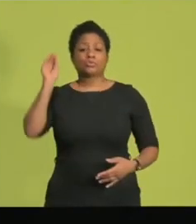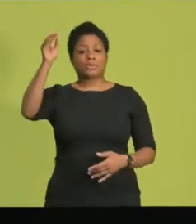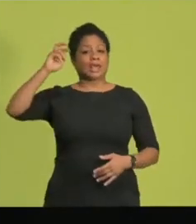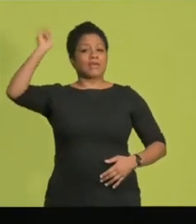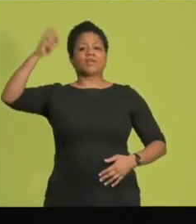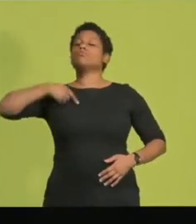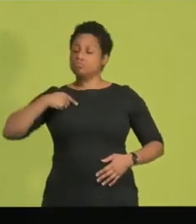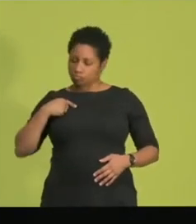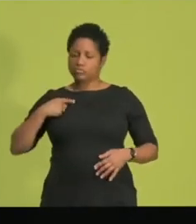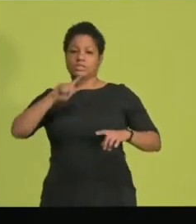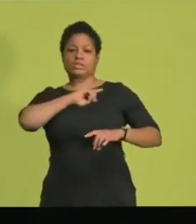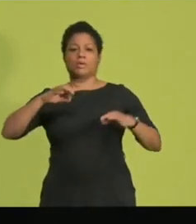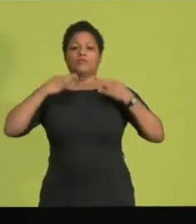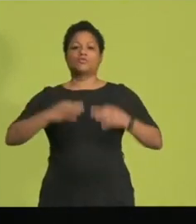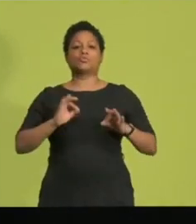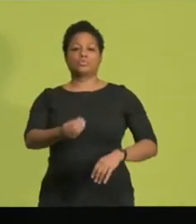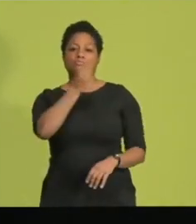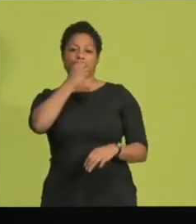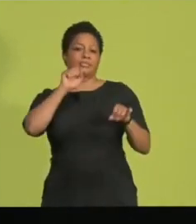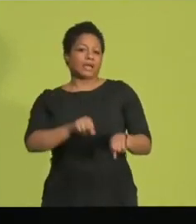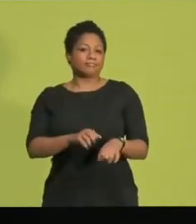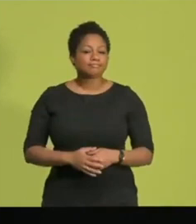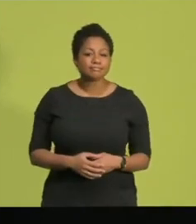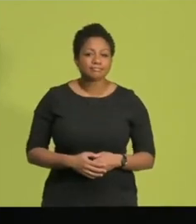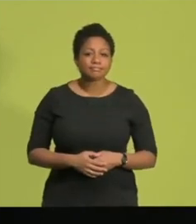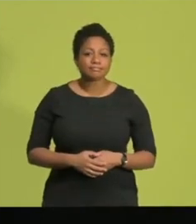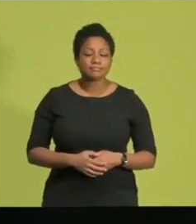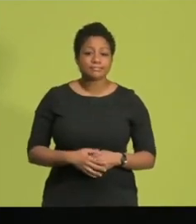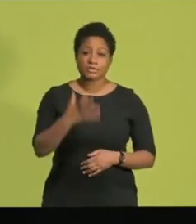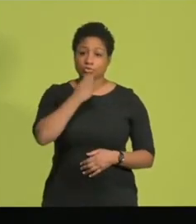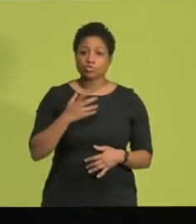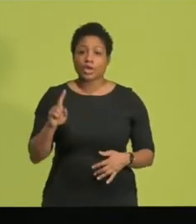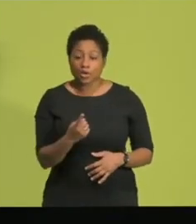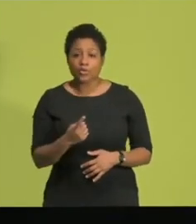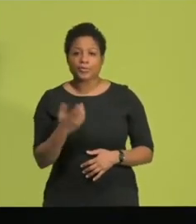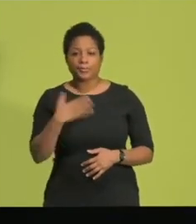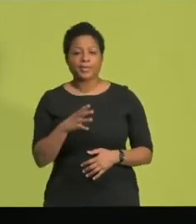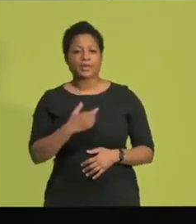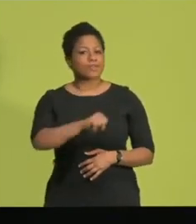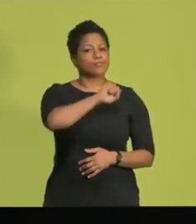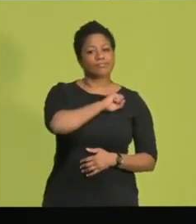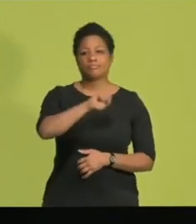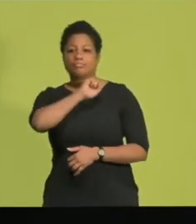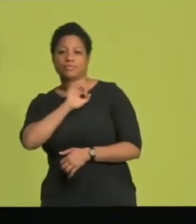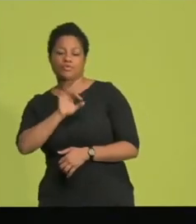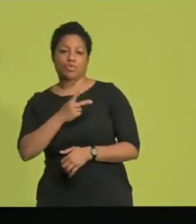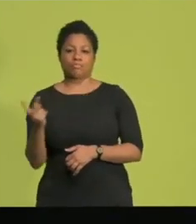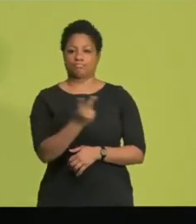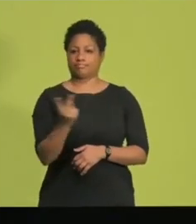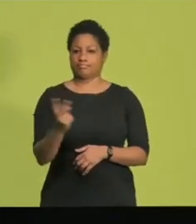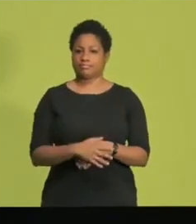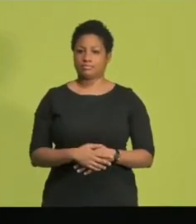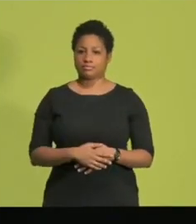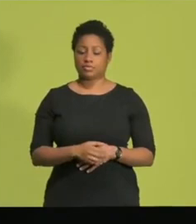Mensch gesund und gut ernähren. Und ich möchte auch, dass wir daraus eine Win-Win-Situation schaffen, dass wir